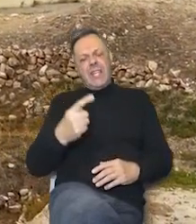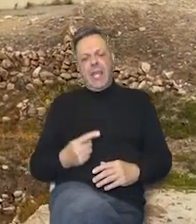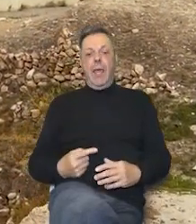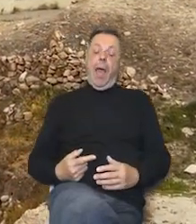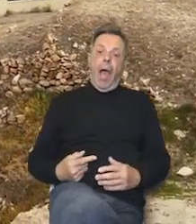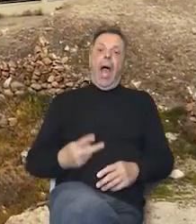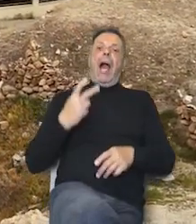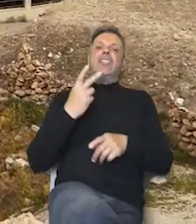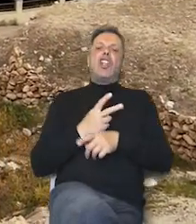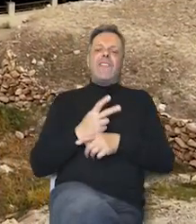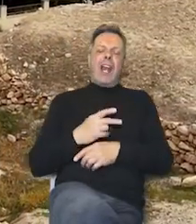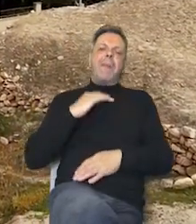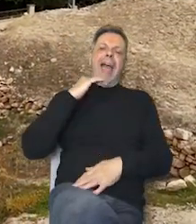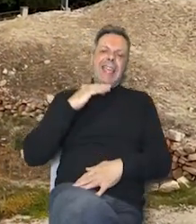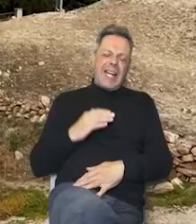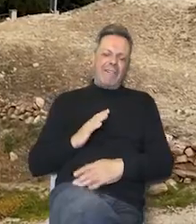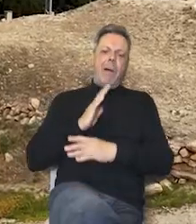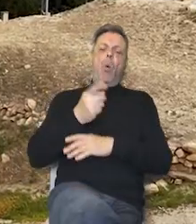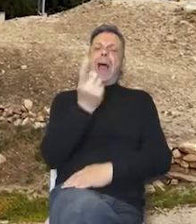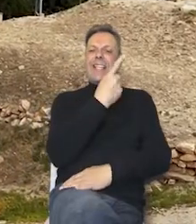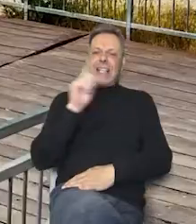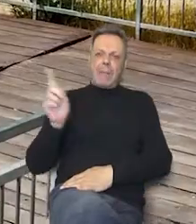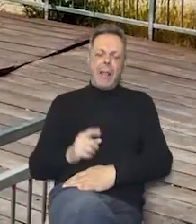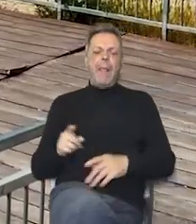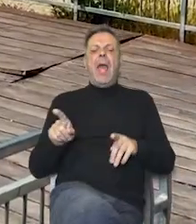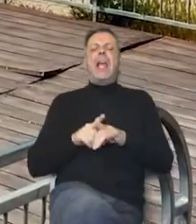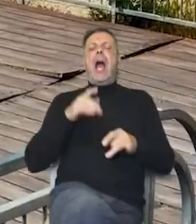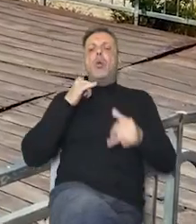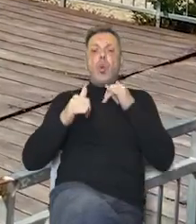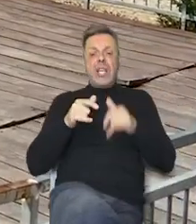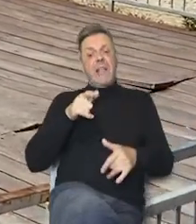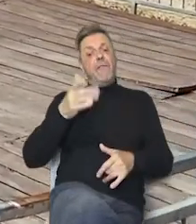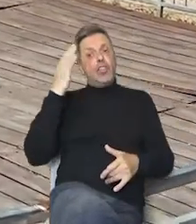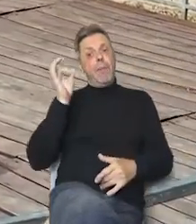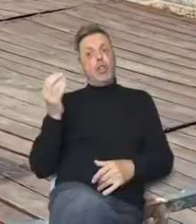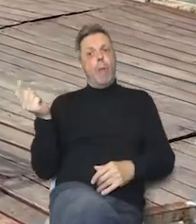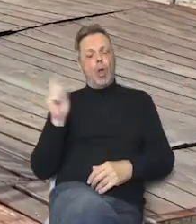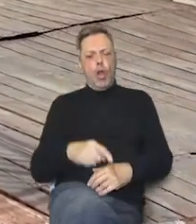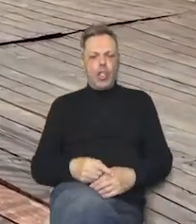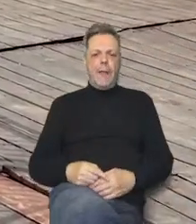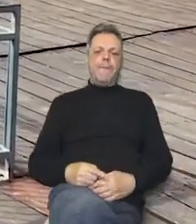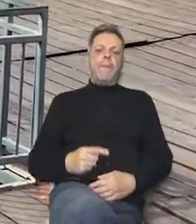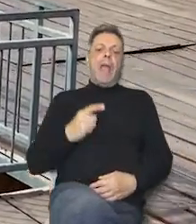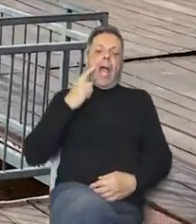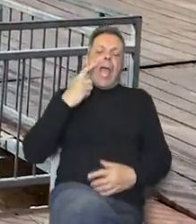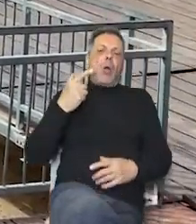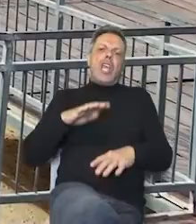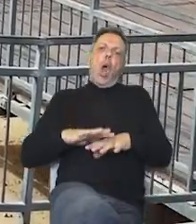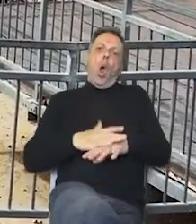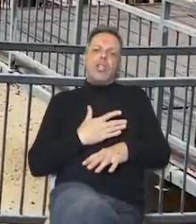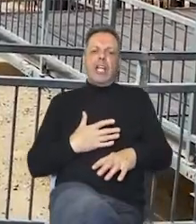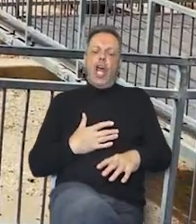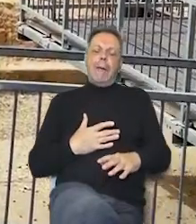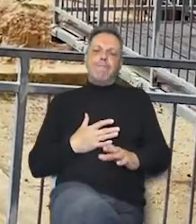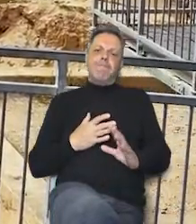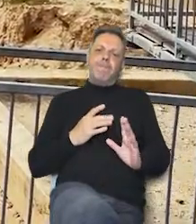je državljanima Izraela ulaz zabranjen, kao turist ćete biti dobrodošli, iako se ipak osjeća određena